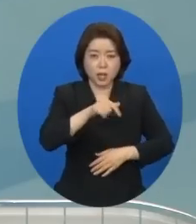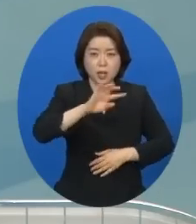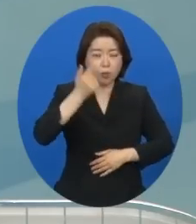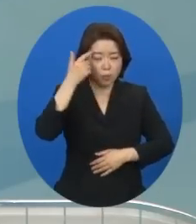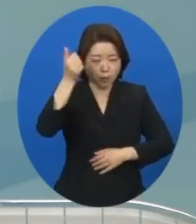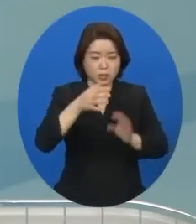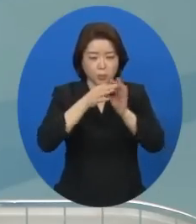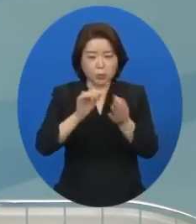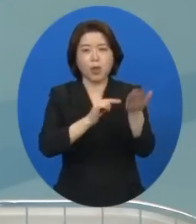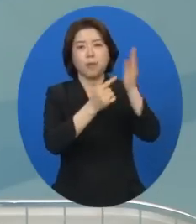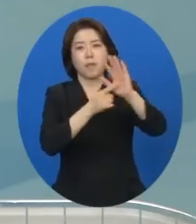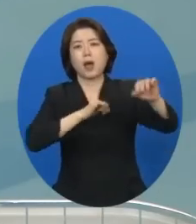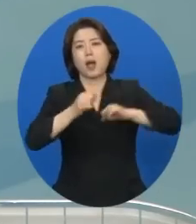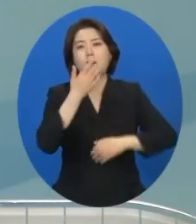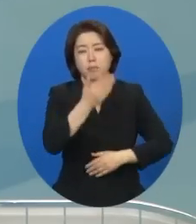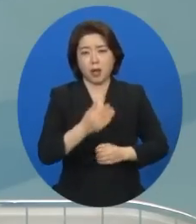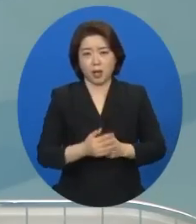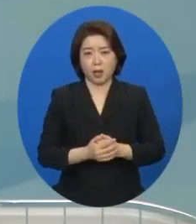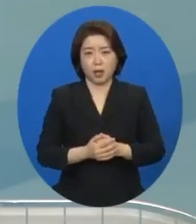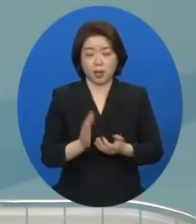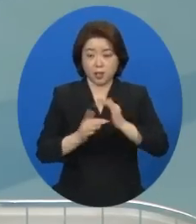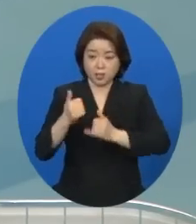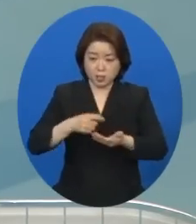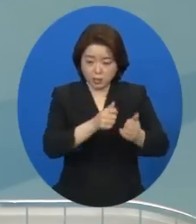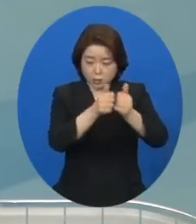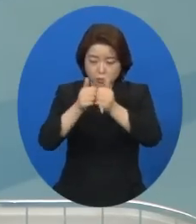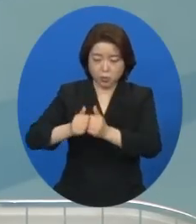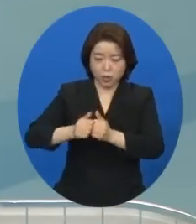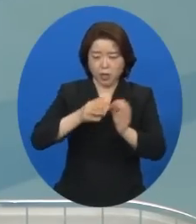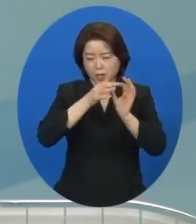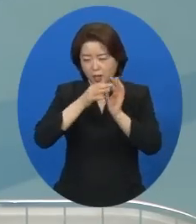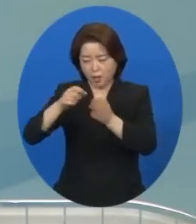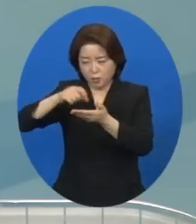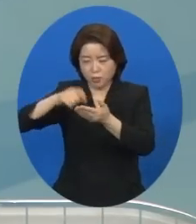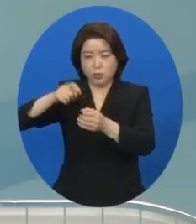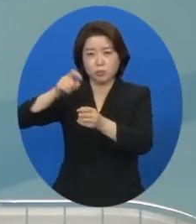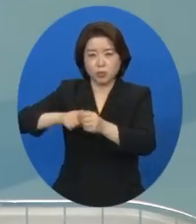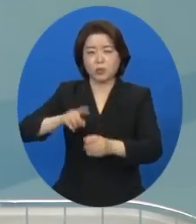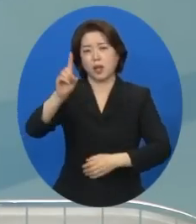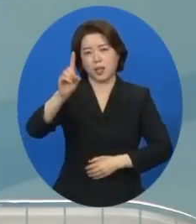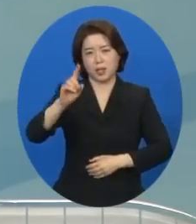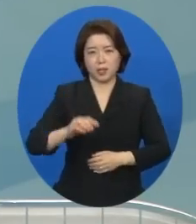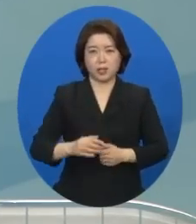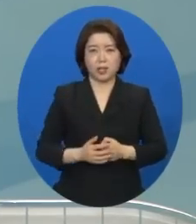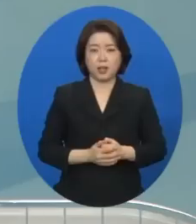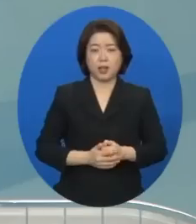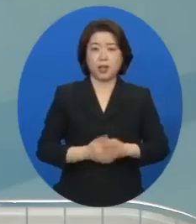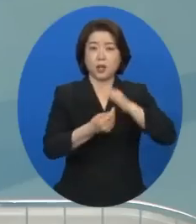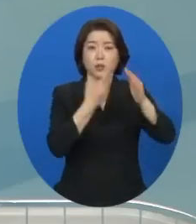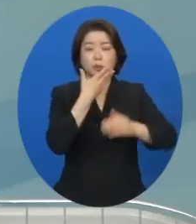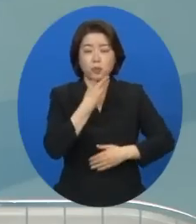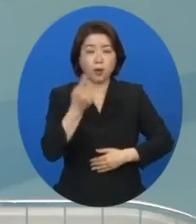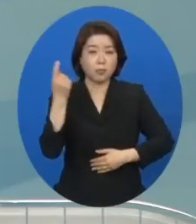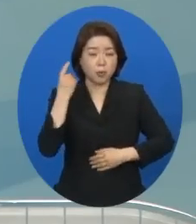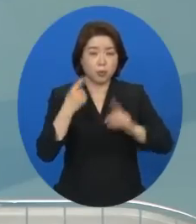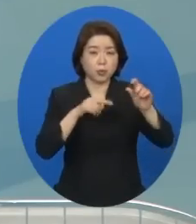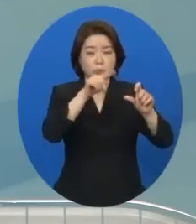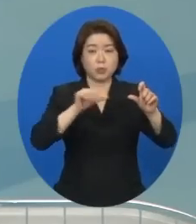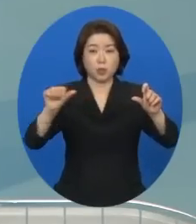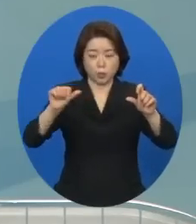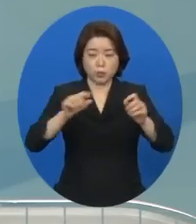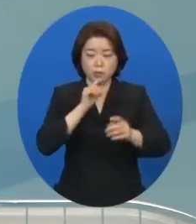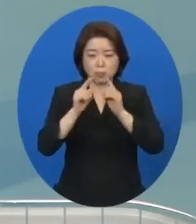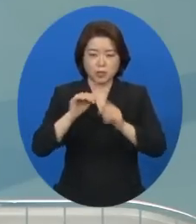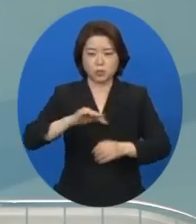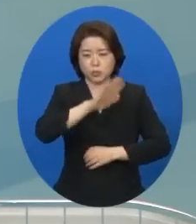예수 동의일기를 꾸준히 쓰려고 하는 이유는 단 하나예요. 요한복음 15장 5절 말씀이 우리에게